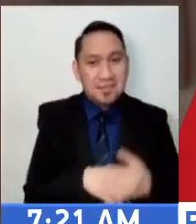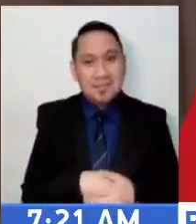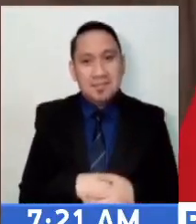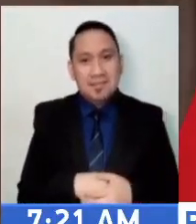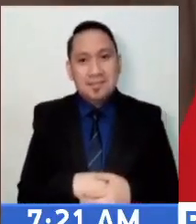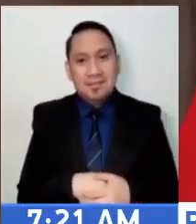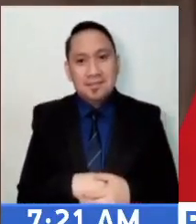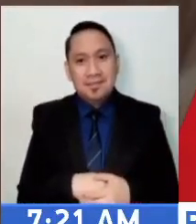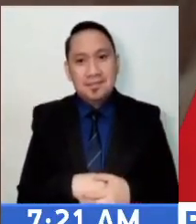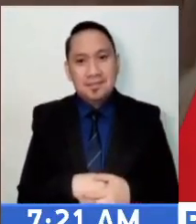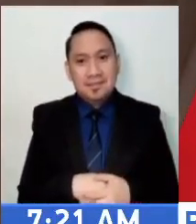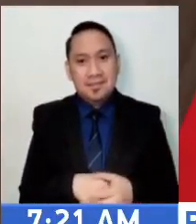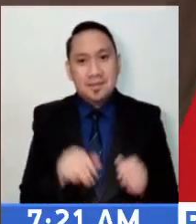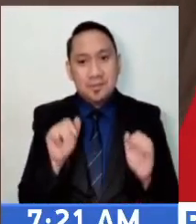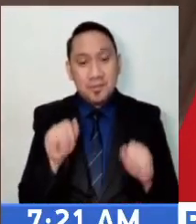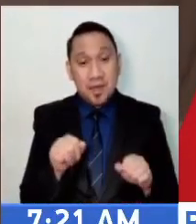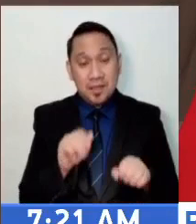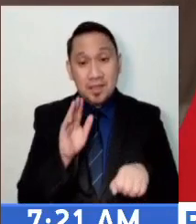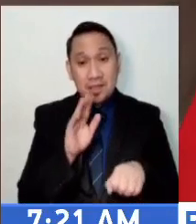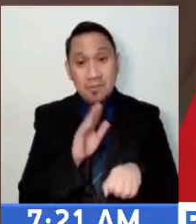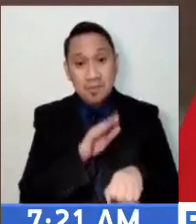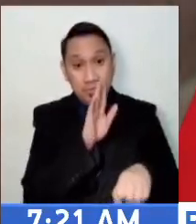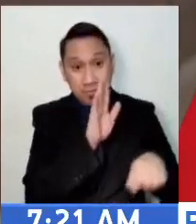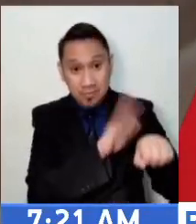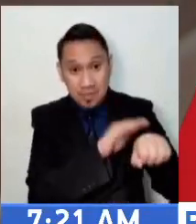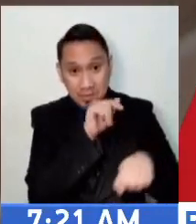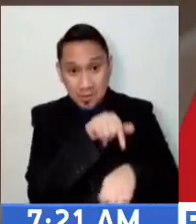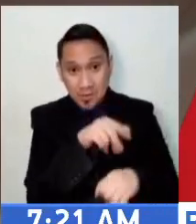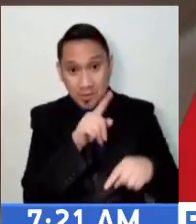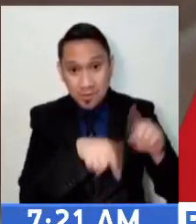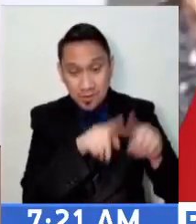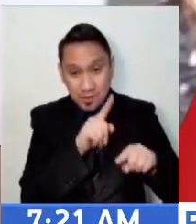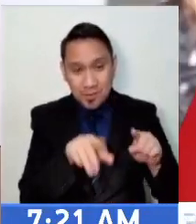Pwede mong itap yung isa sa mga kaibigan mo and pwede kayong mag-chat.